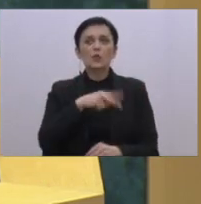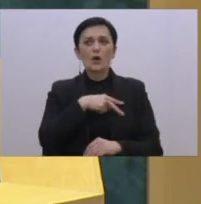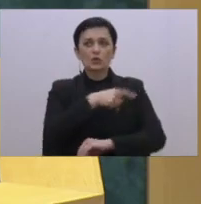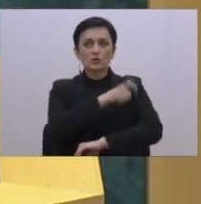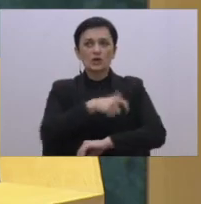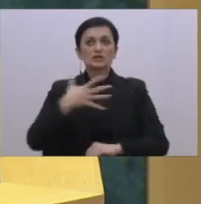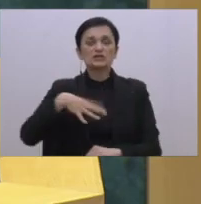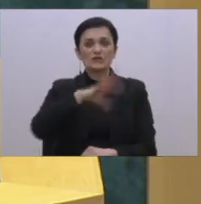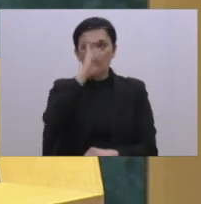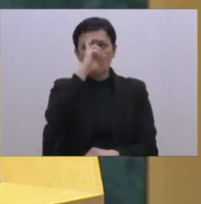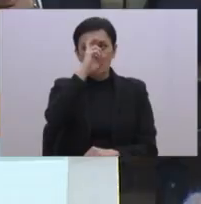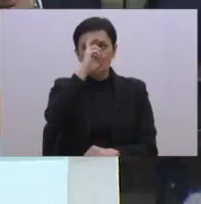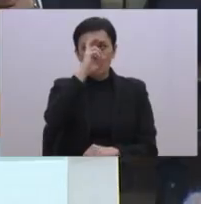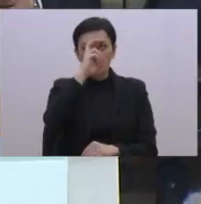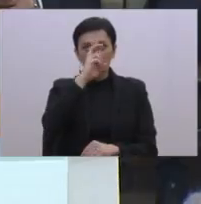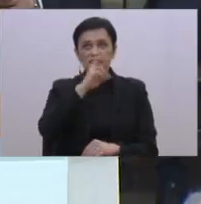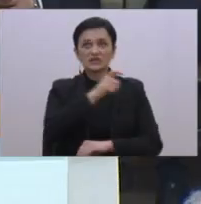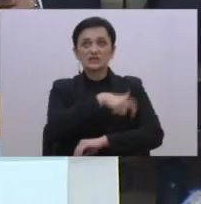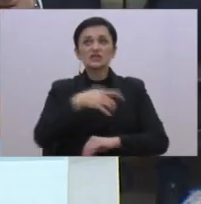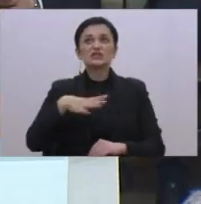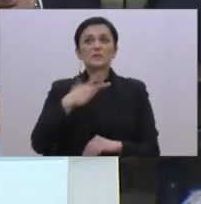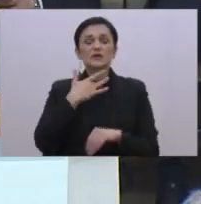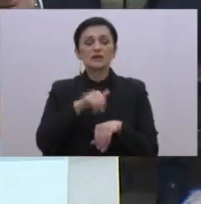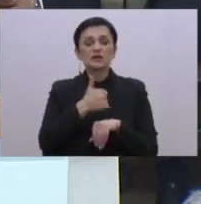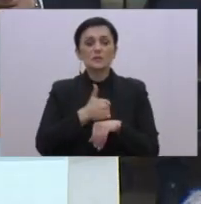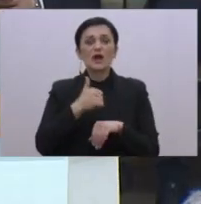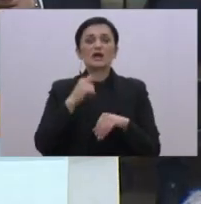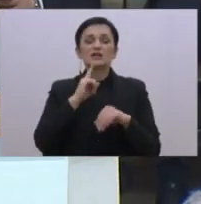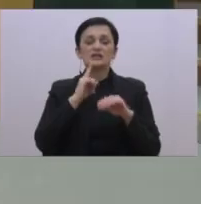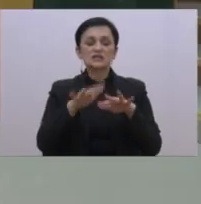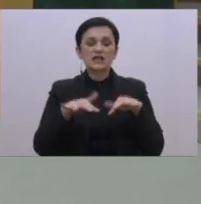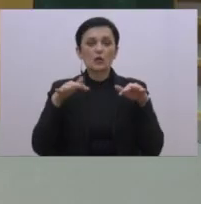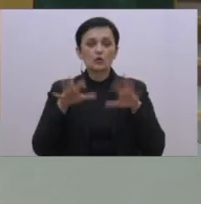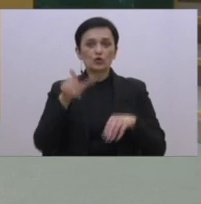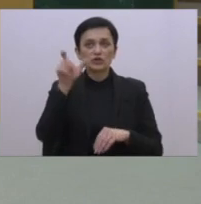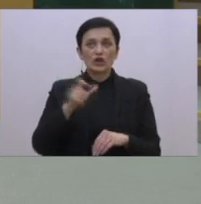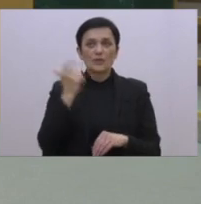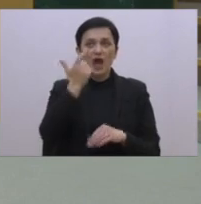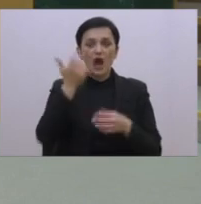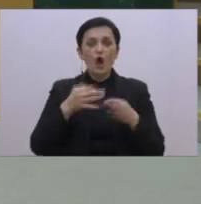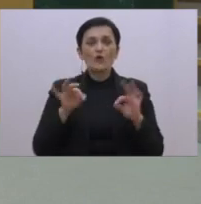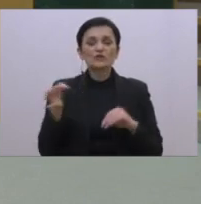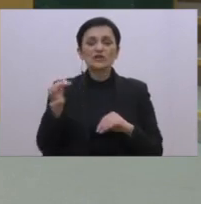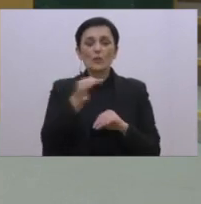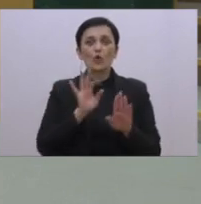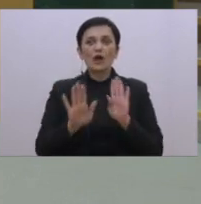წევრებს, საქართველოს მთავრობის წევრებს, თბილისის მერს, თბილისის საკრებულოს თავმჯდომარეს, ავტონომიური რესპუბლიკების